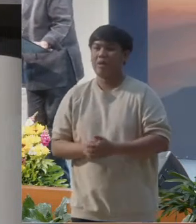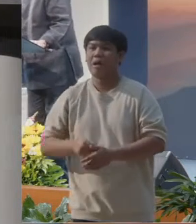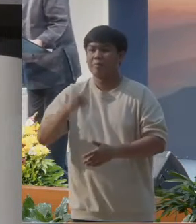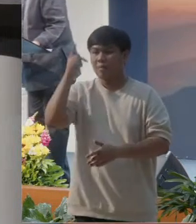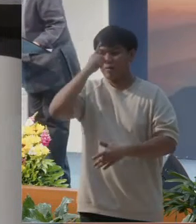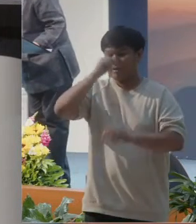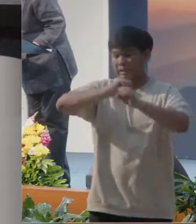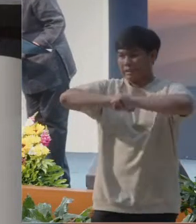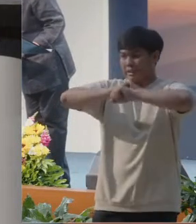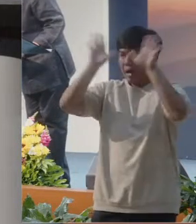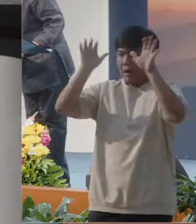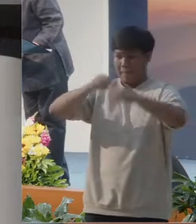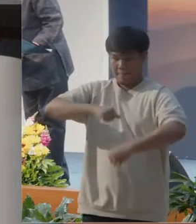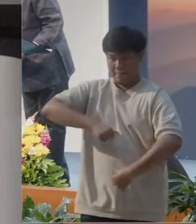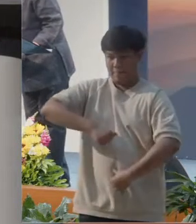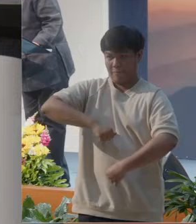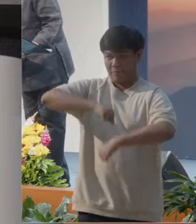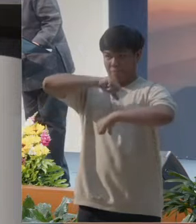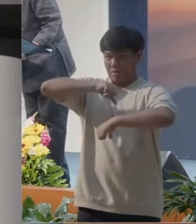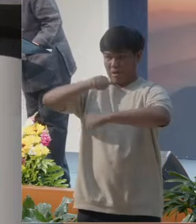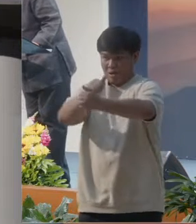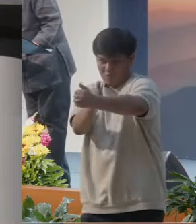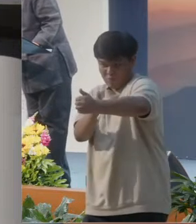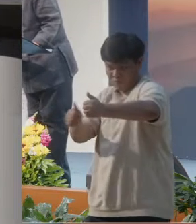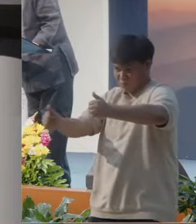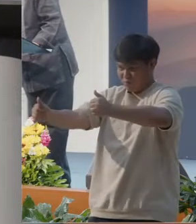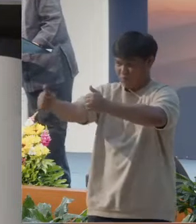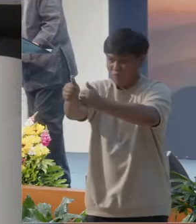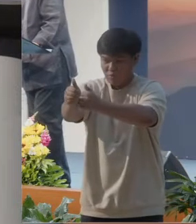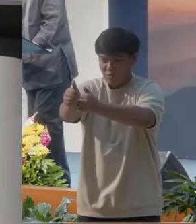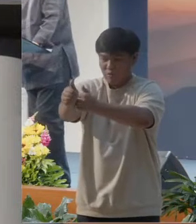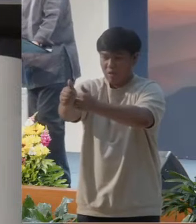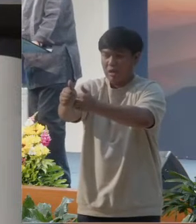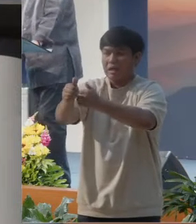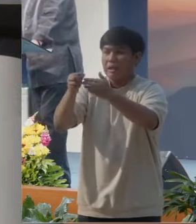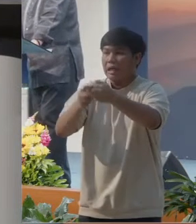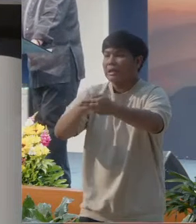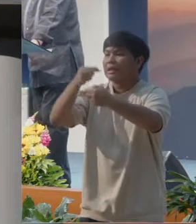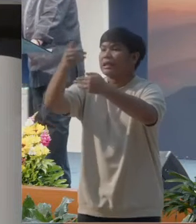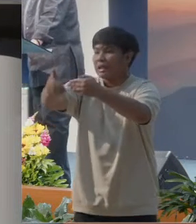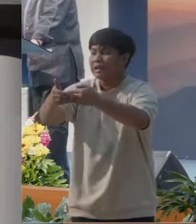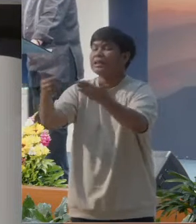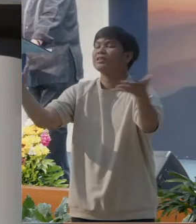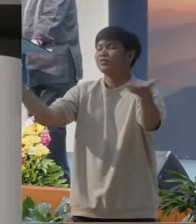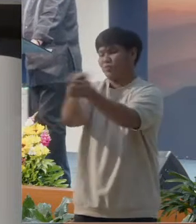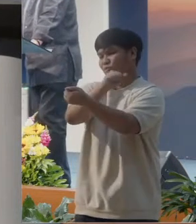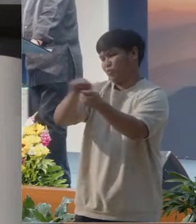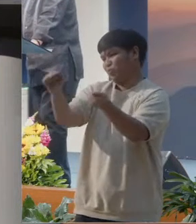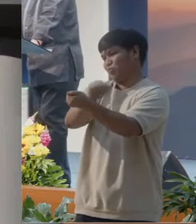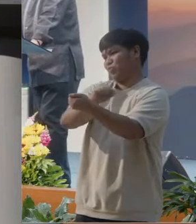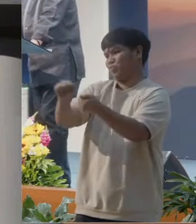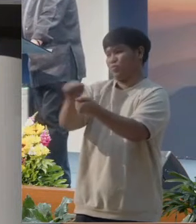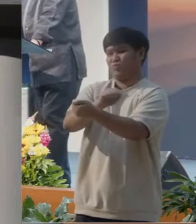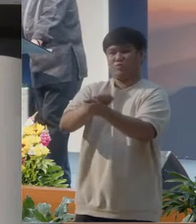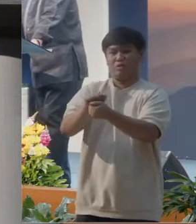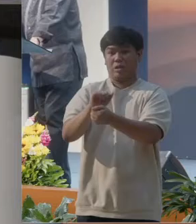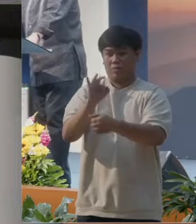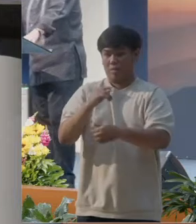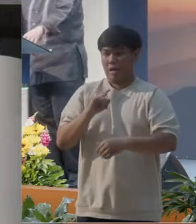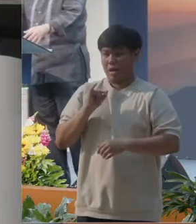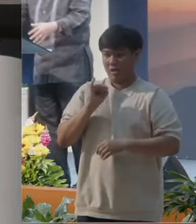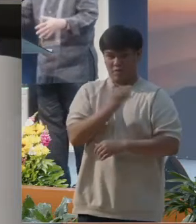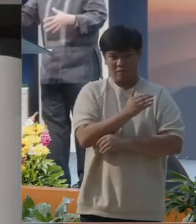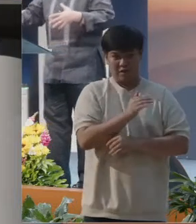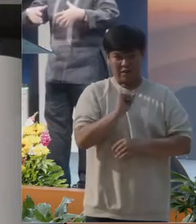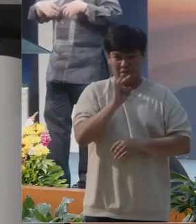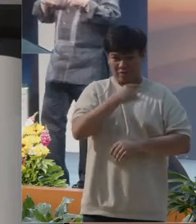malinaw, pride goes before destruction, and a haughty spirit before the fall. Pagka po